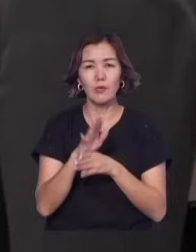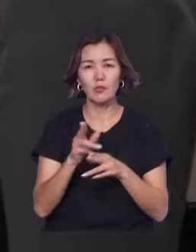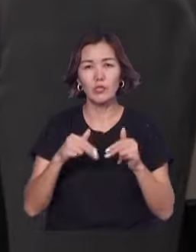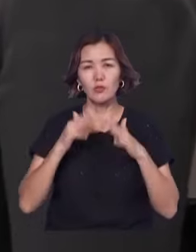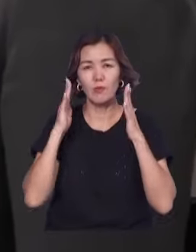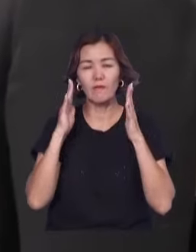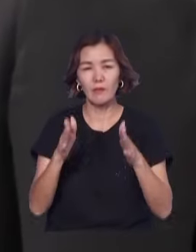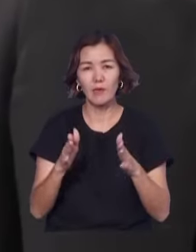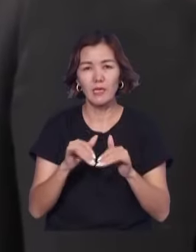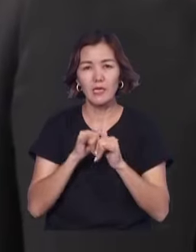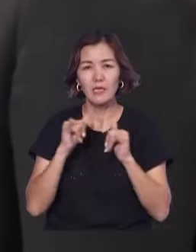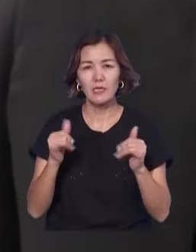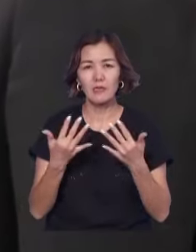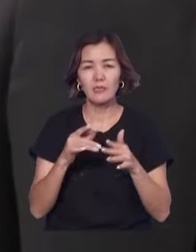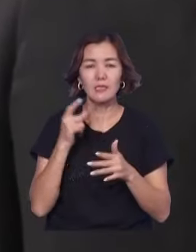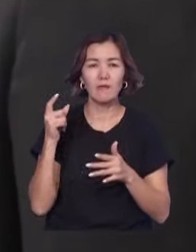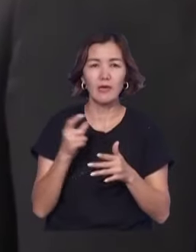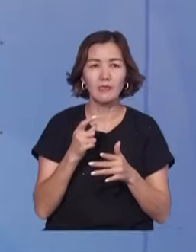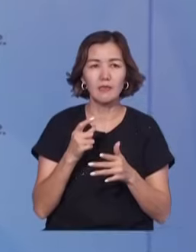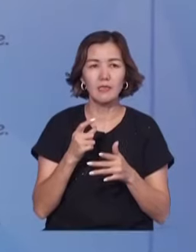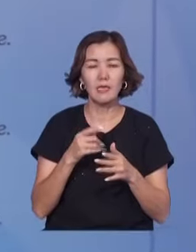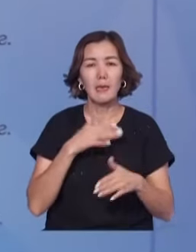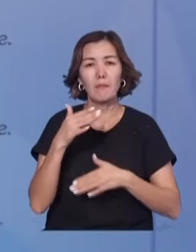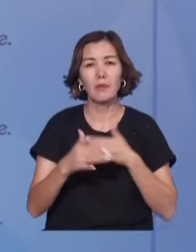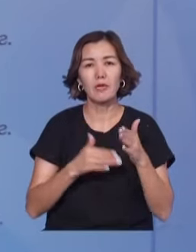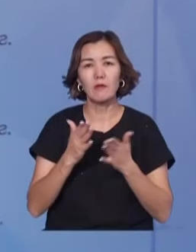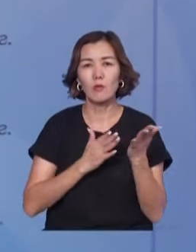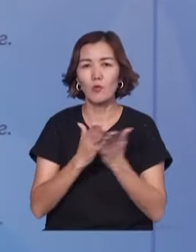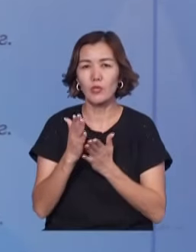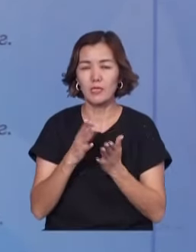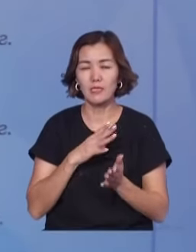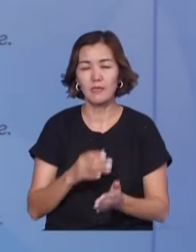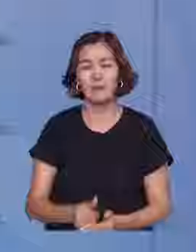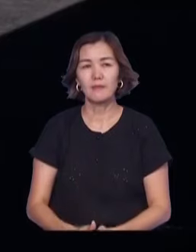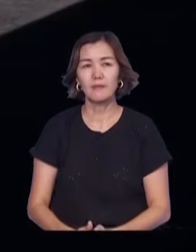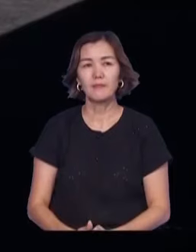особое внимание развитию сельского хозяйства и перерабатывающего сектора.